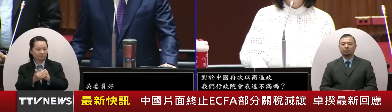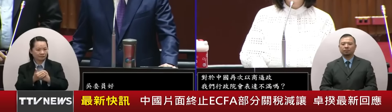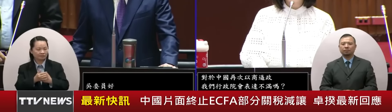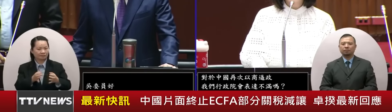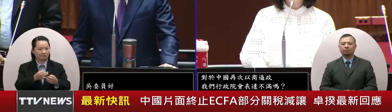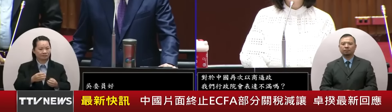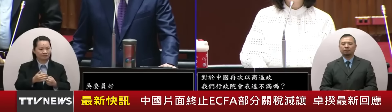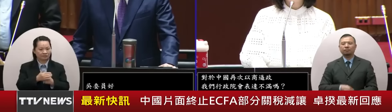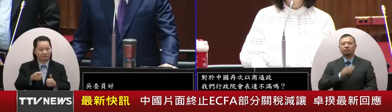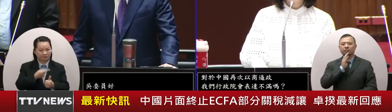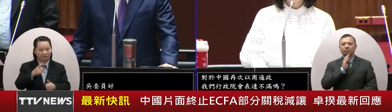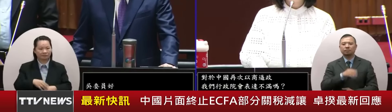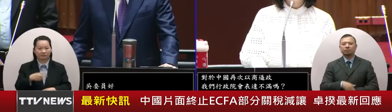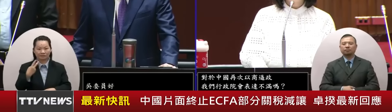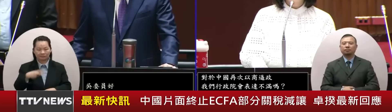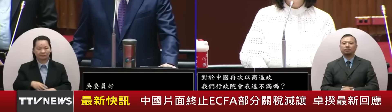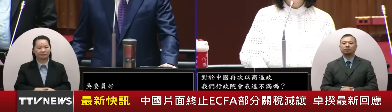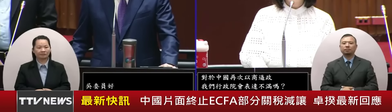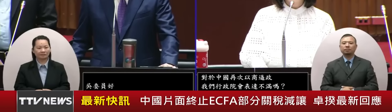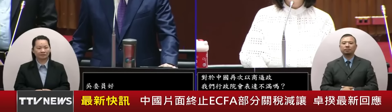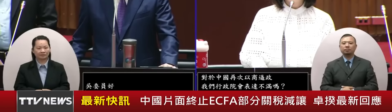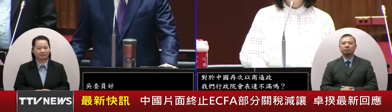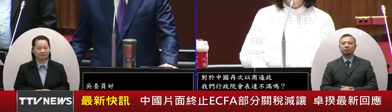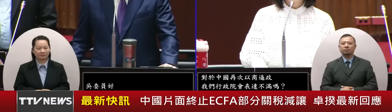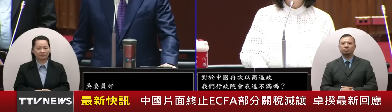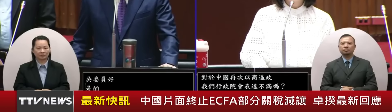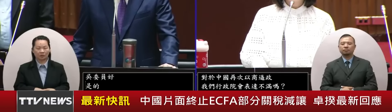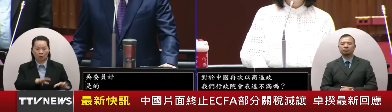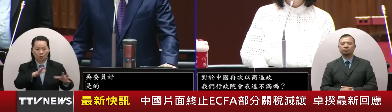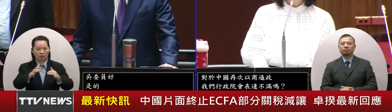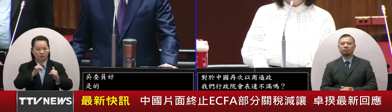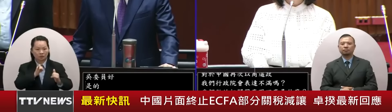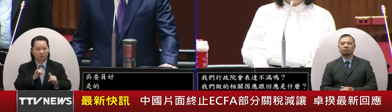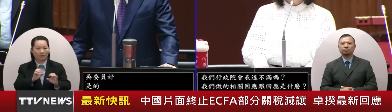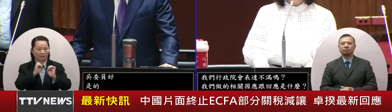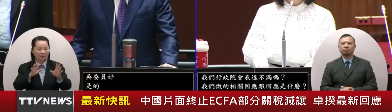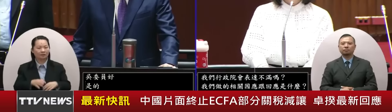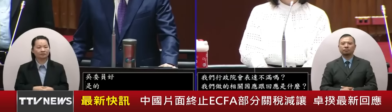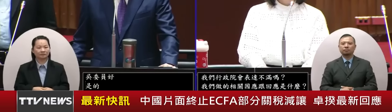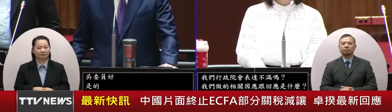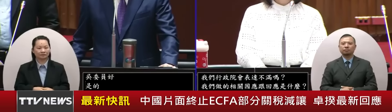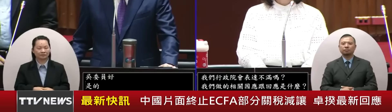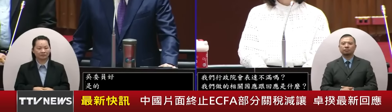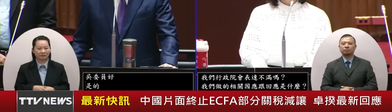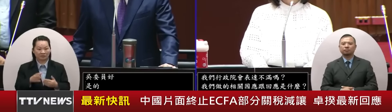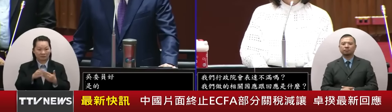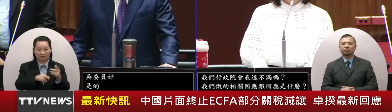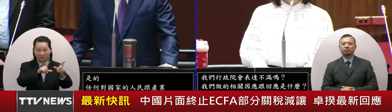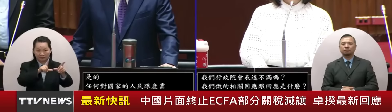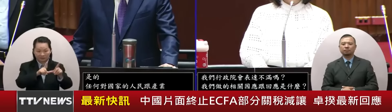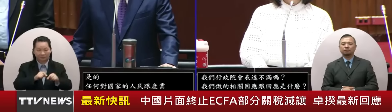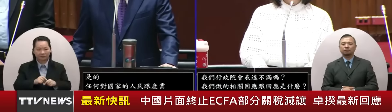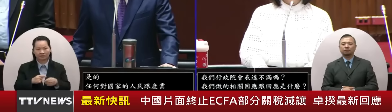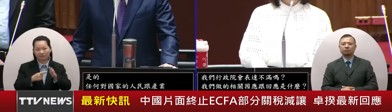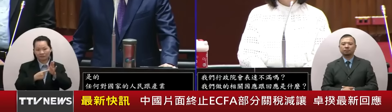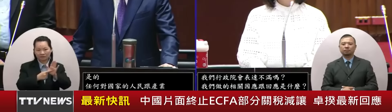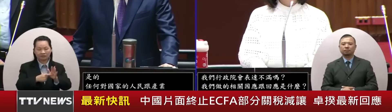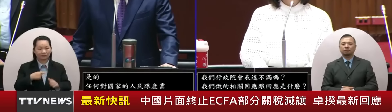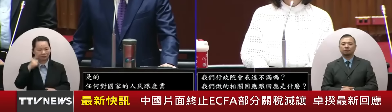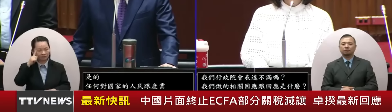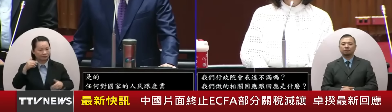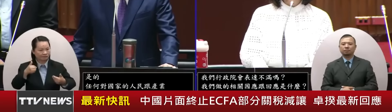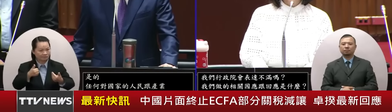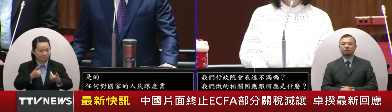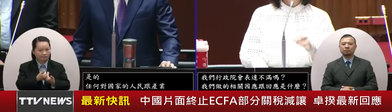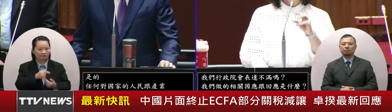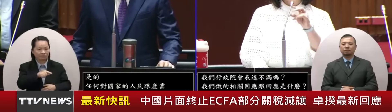业，以及适时的向国际社会透过正常的管道表达我们反对跟